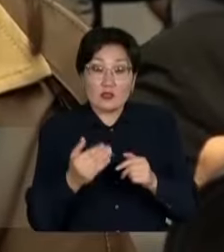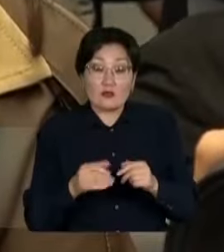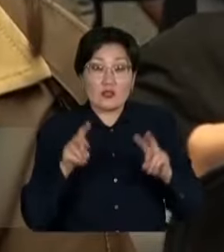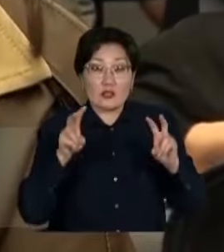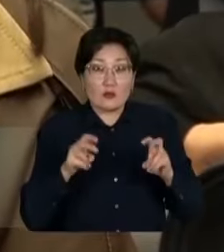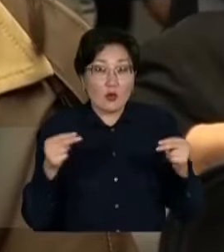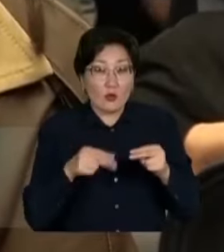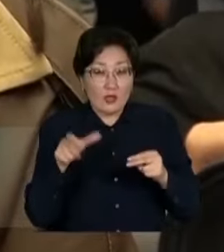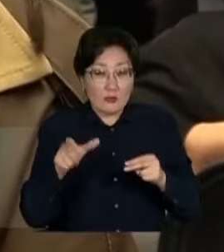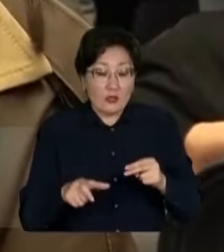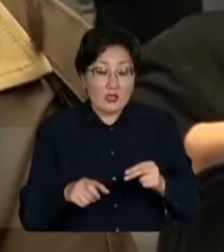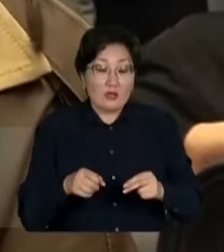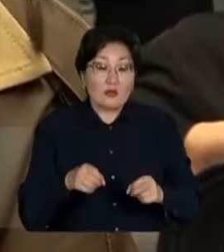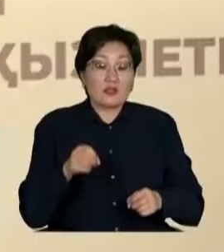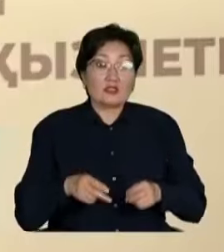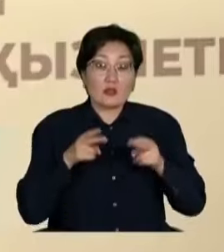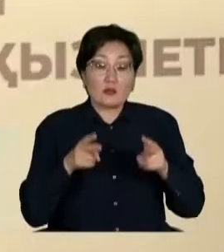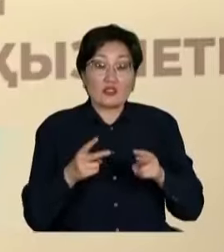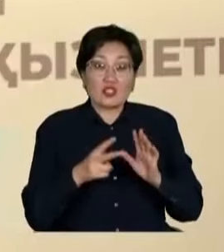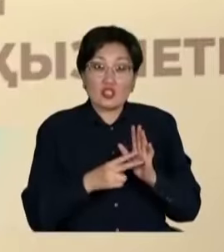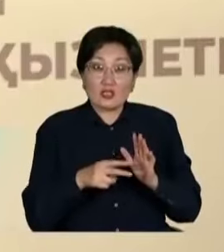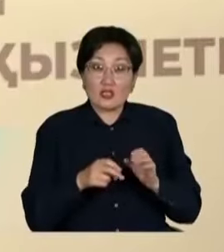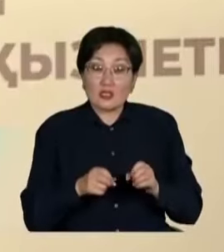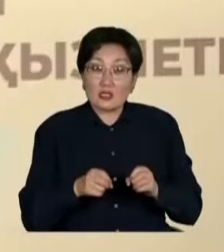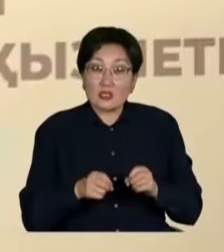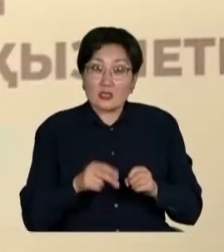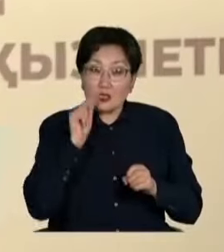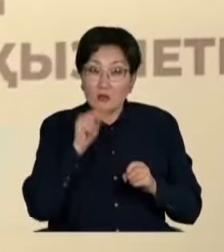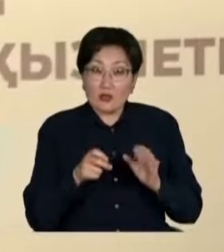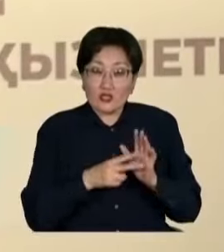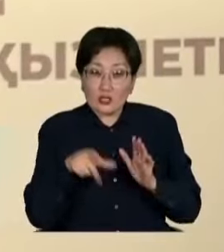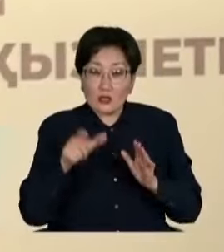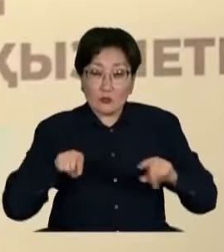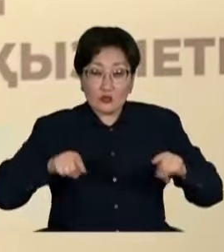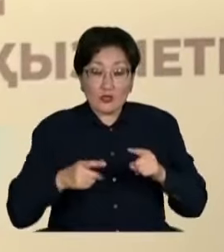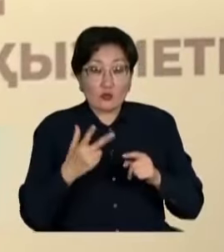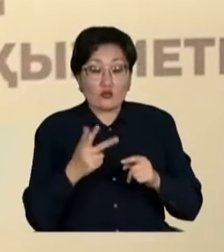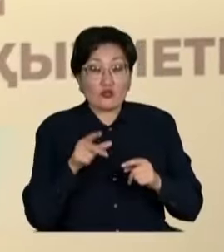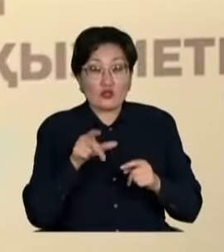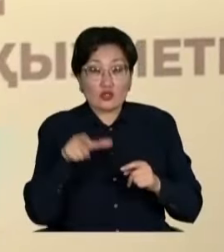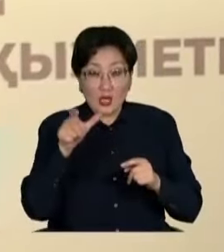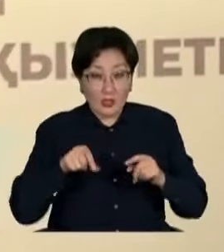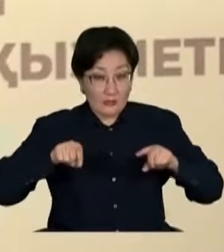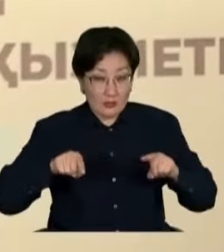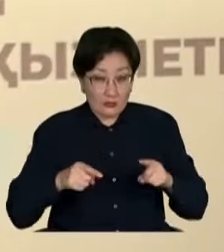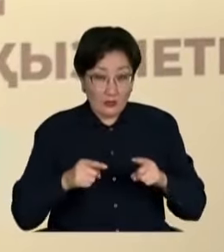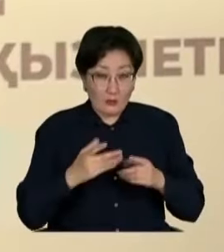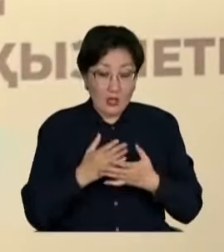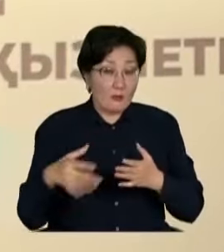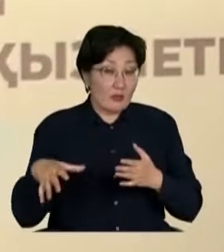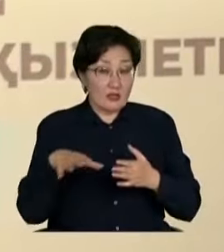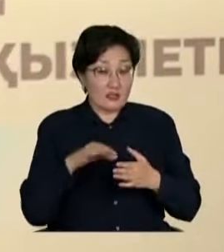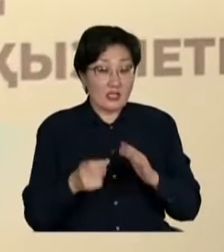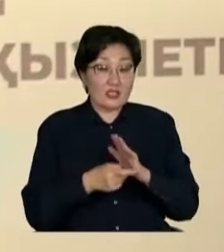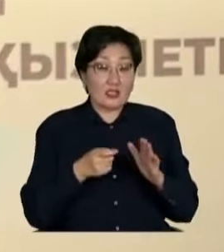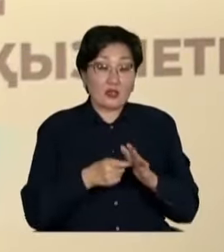мәртебесі куәгер. Қылмыстық тарапында бізде 7 қылмыскер қамауға алынды. Одан кейін тағы да 3 қылмыскерді қамауға алдық. Олардың бәрі